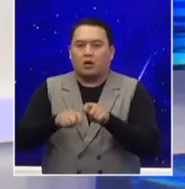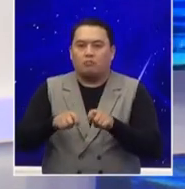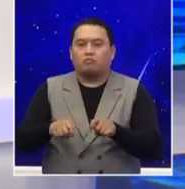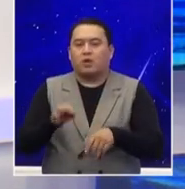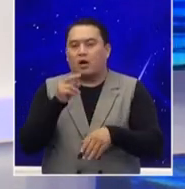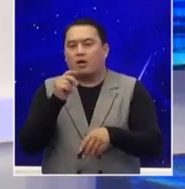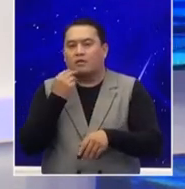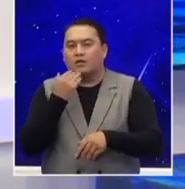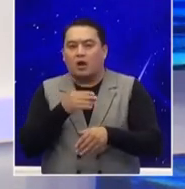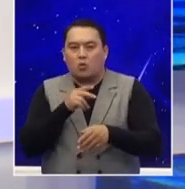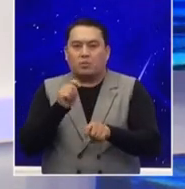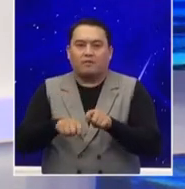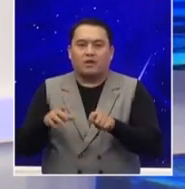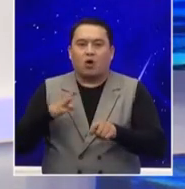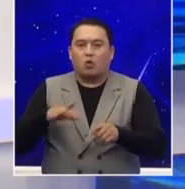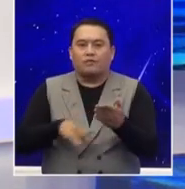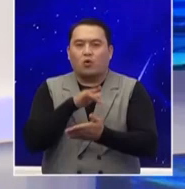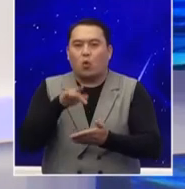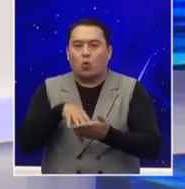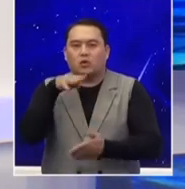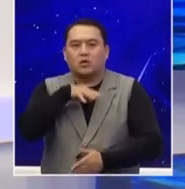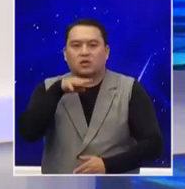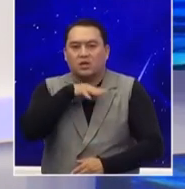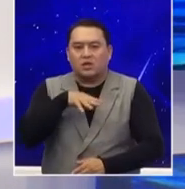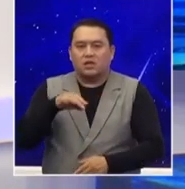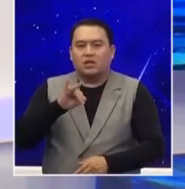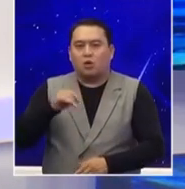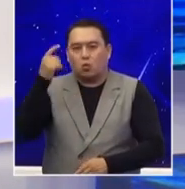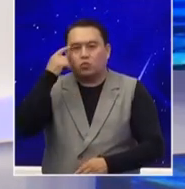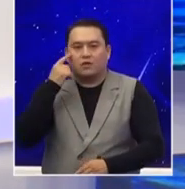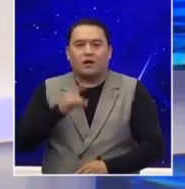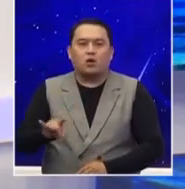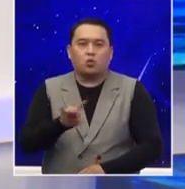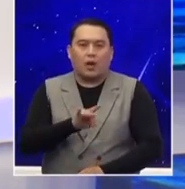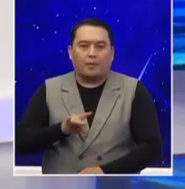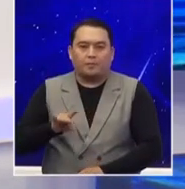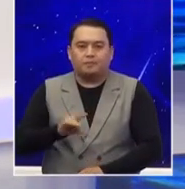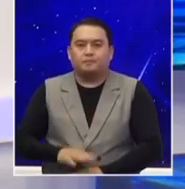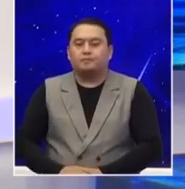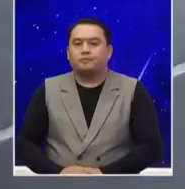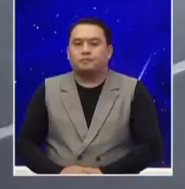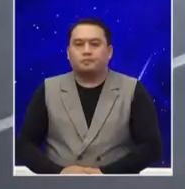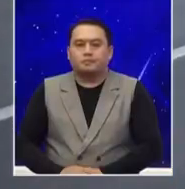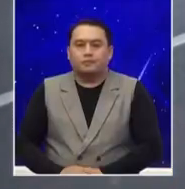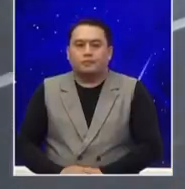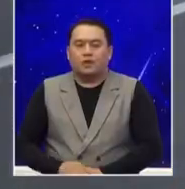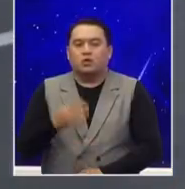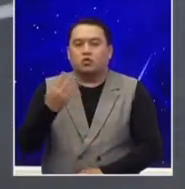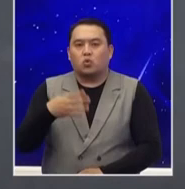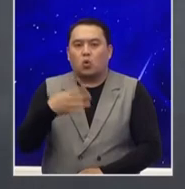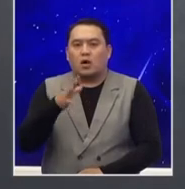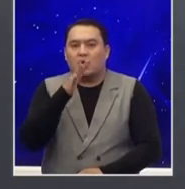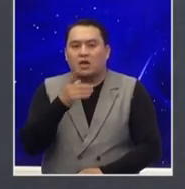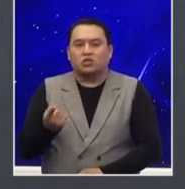проехать по качественным дорогам уже смогли жители моногорода те теле и кокс ского района 40 лет ждали